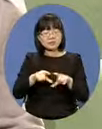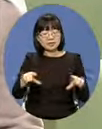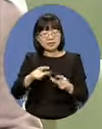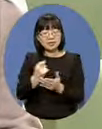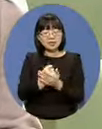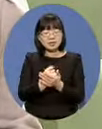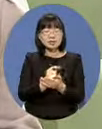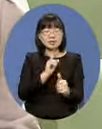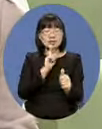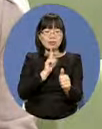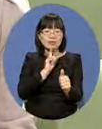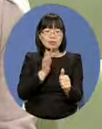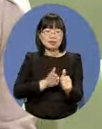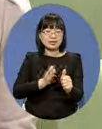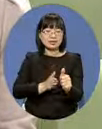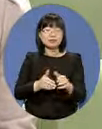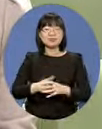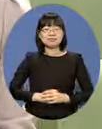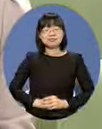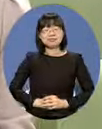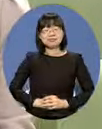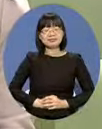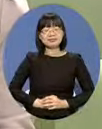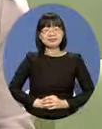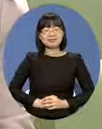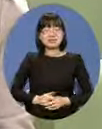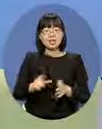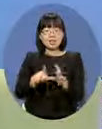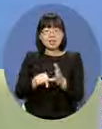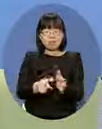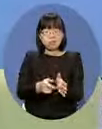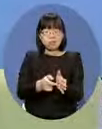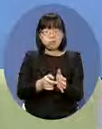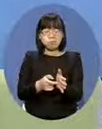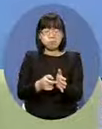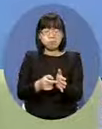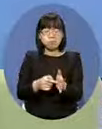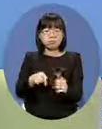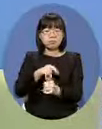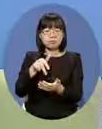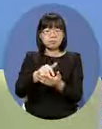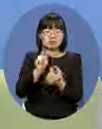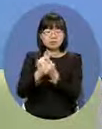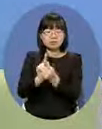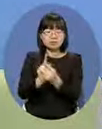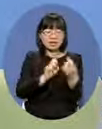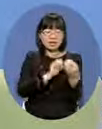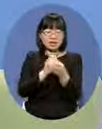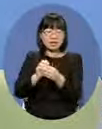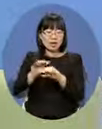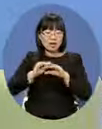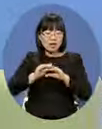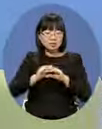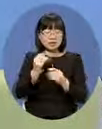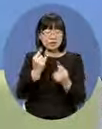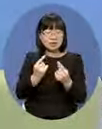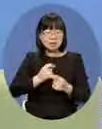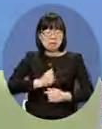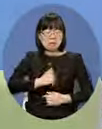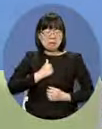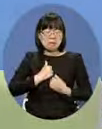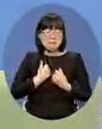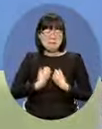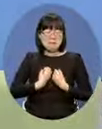하셔야죠. 평정심. 평정심. 저렇게 시간이 급박하고 그런 상황에서는 약간 대화로 풀어나가기보다 약간 화가